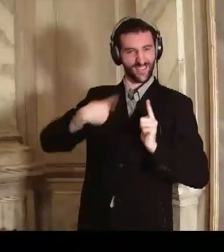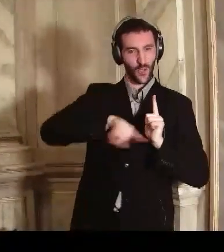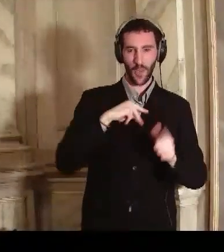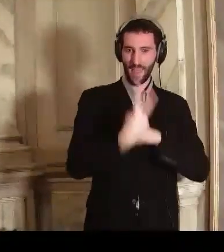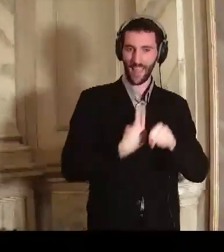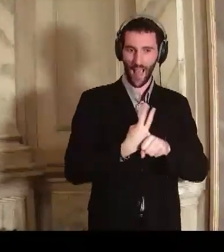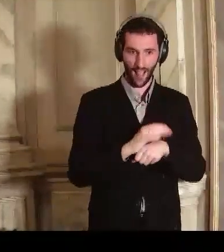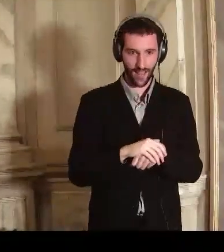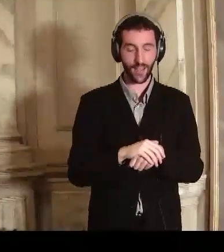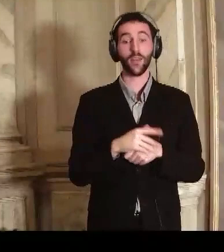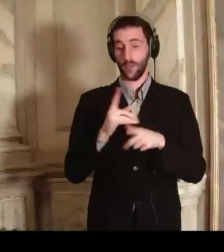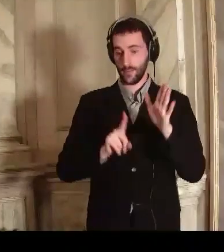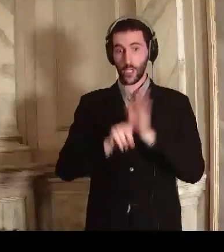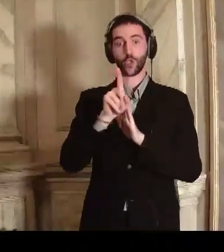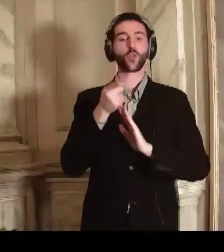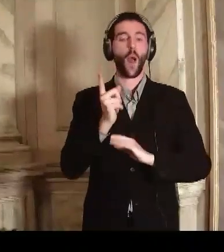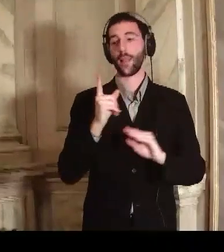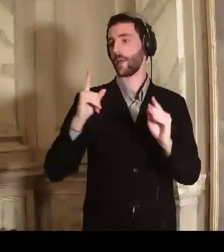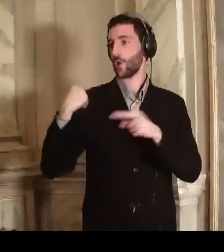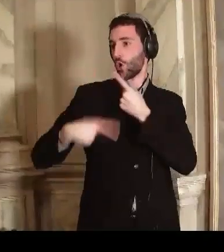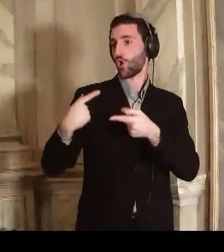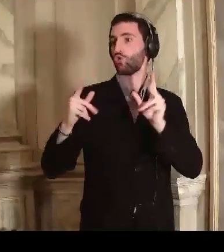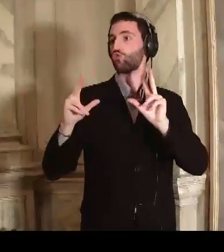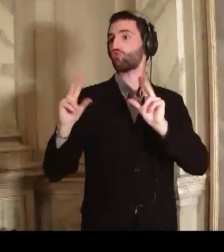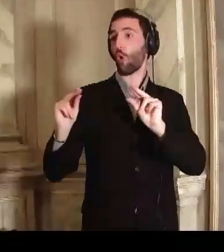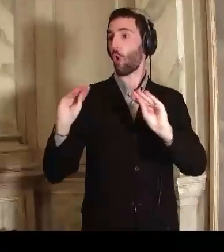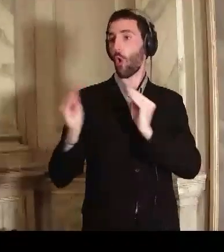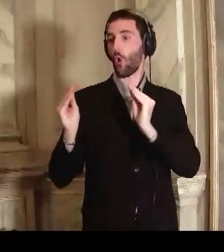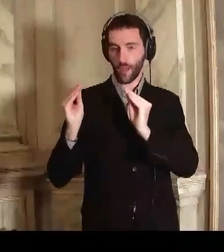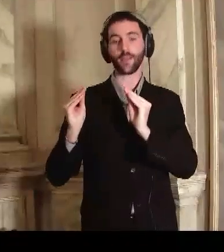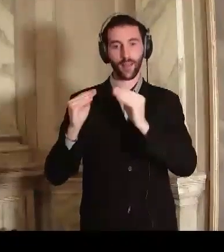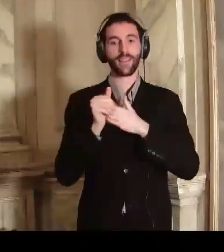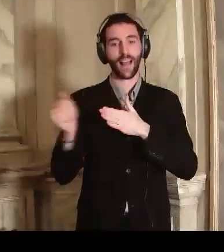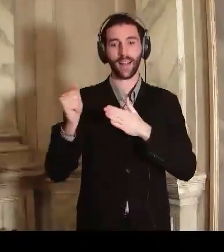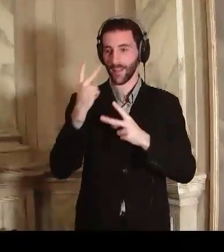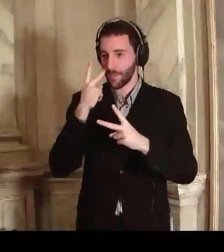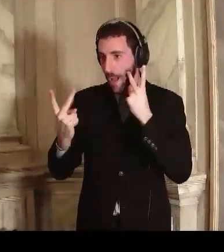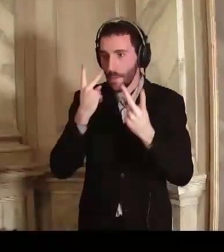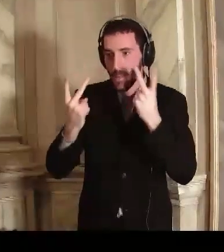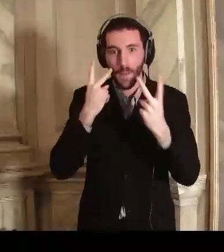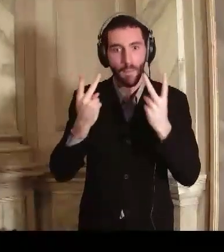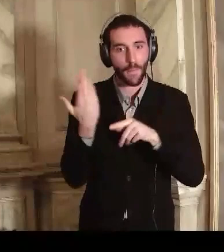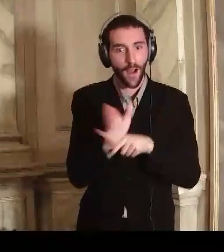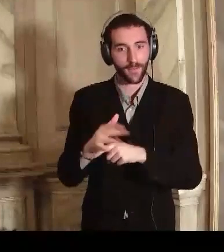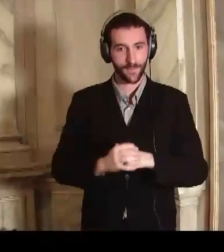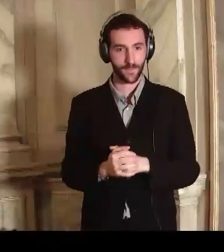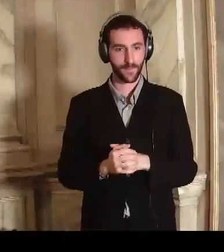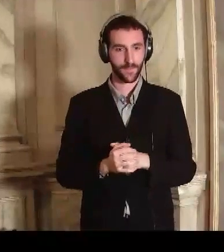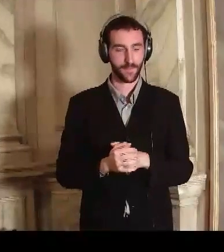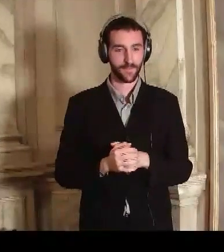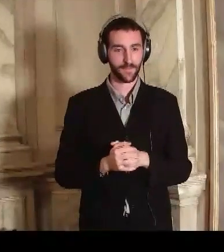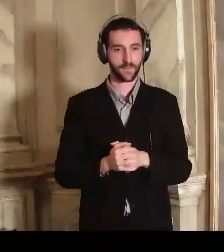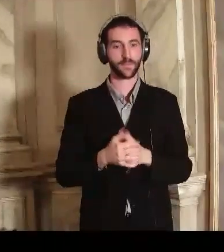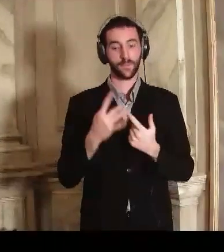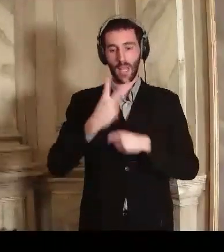incoraggiando creatività e talento della nuova generazione di danzatori e performer. Biennale College è ugualmente impegnata a investire nella